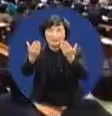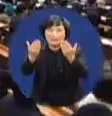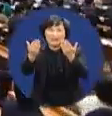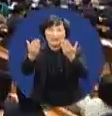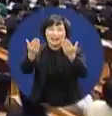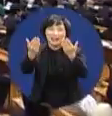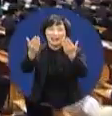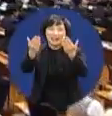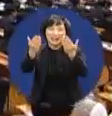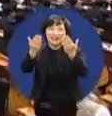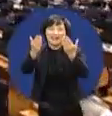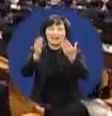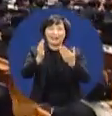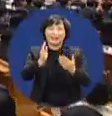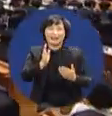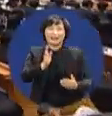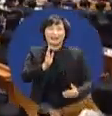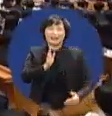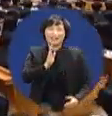감사합니다.